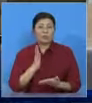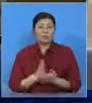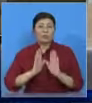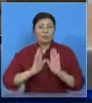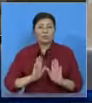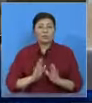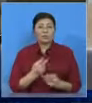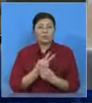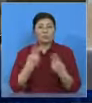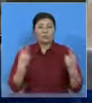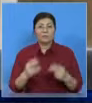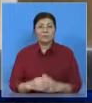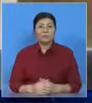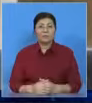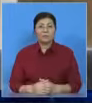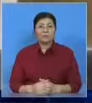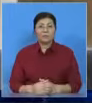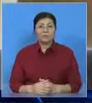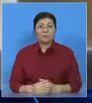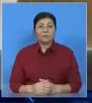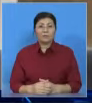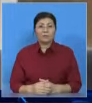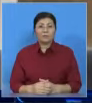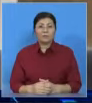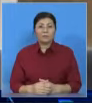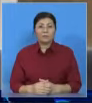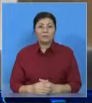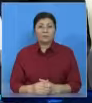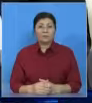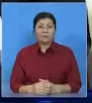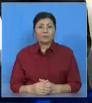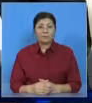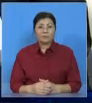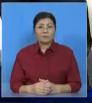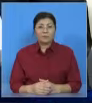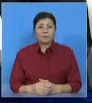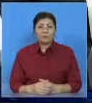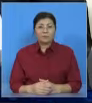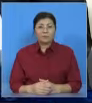на стадии рассмотрения. Анастасия Евсеева, Аманжол Айтмагамбетов, телеканал Актобе.